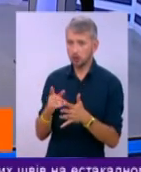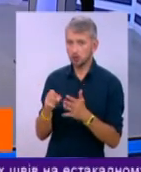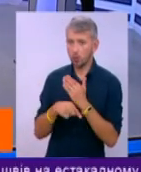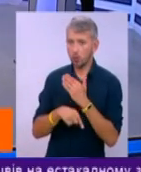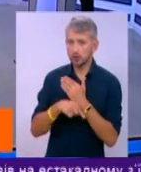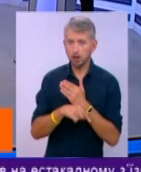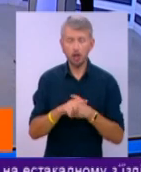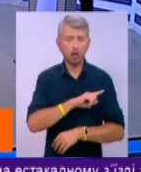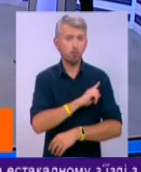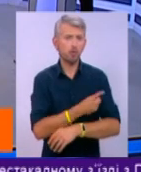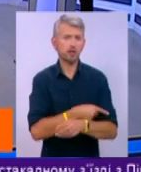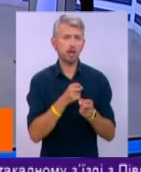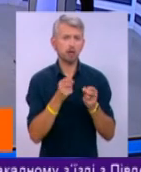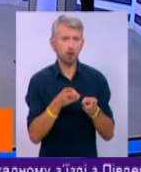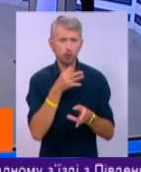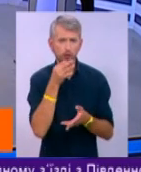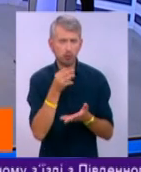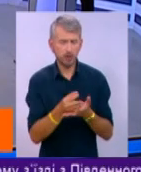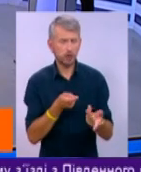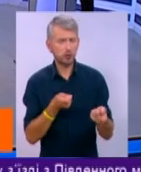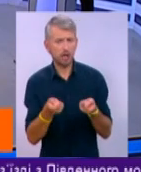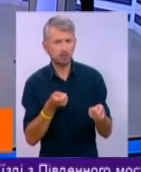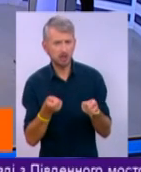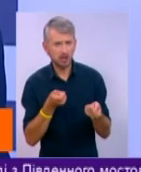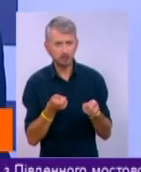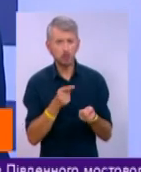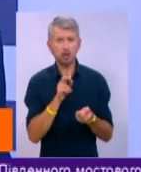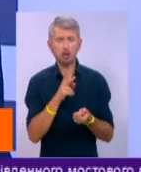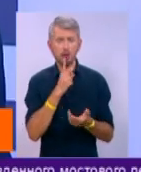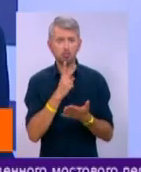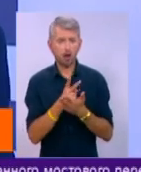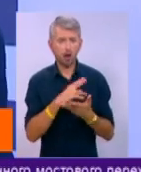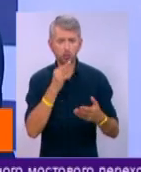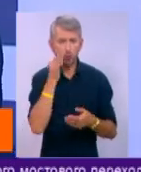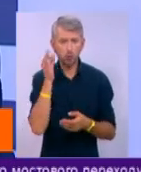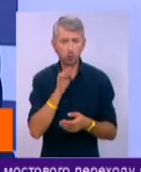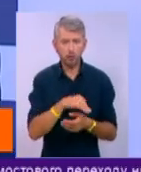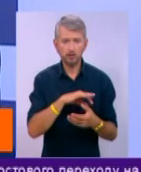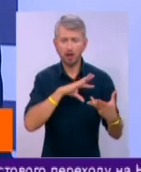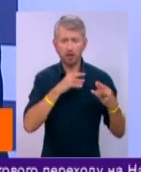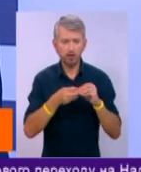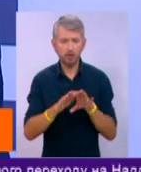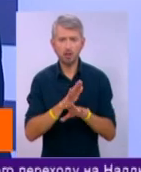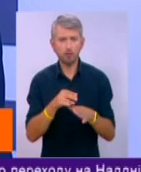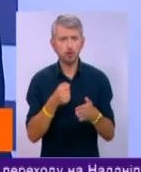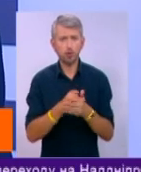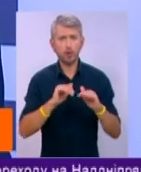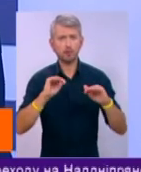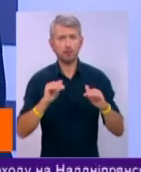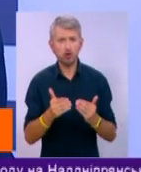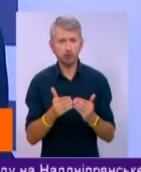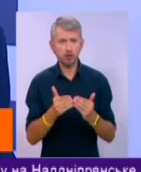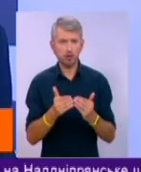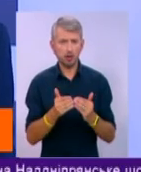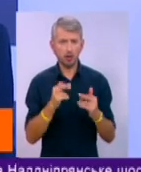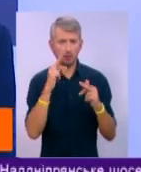корупцією. Посилення кримінальної відповідальності адміністративної, воно, як показує досвід, не тягне до зменшення